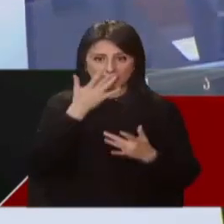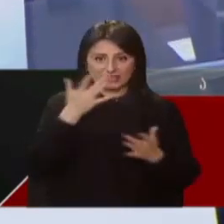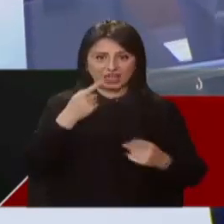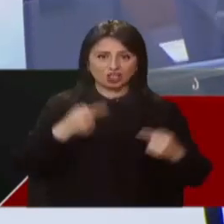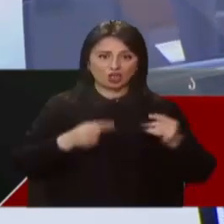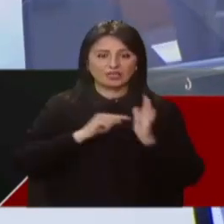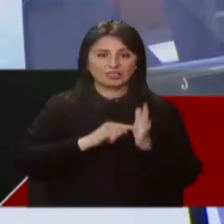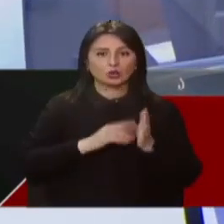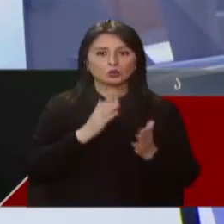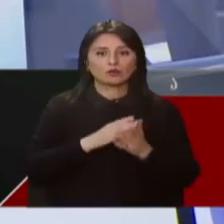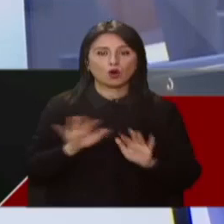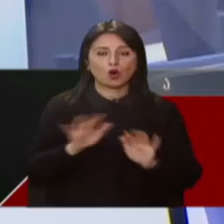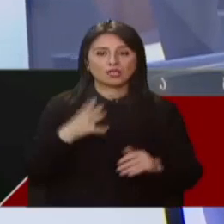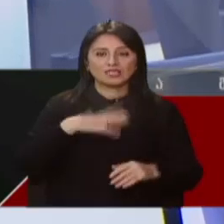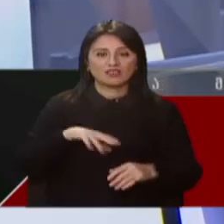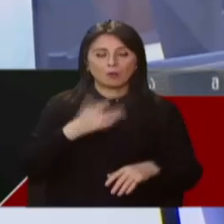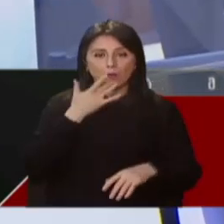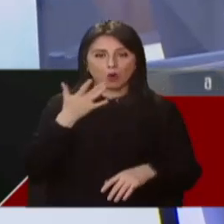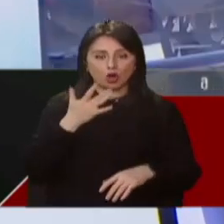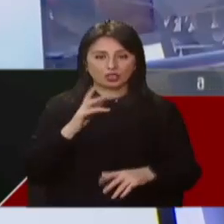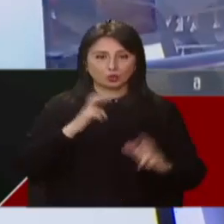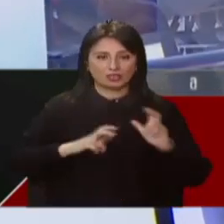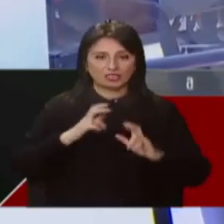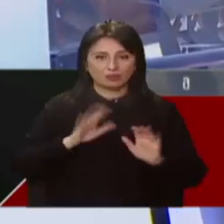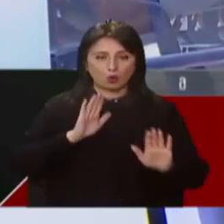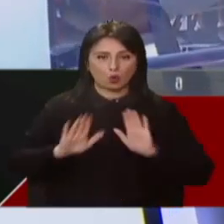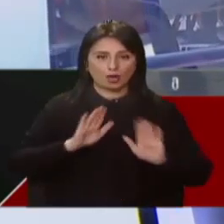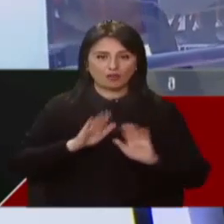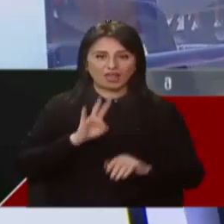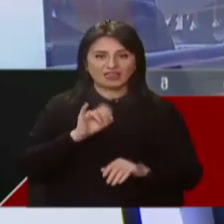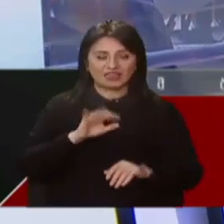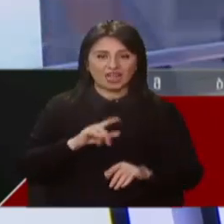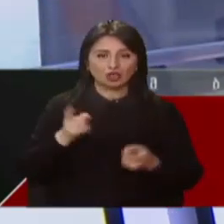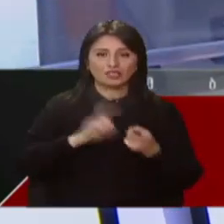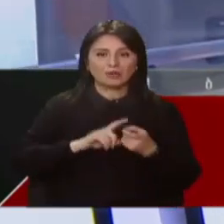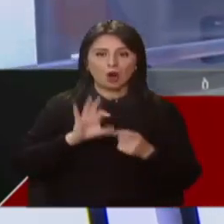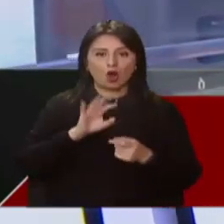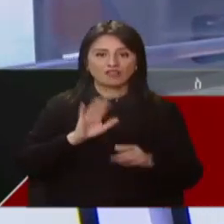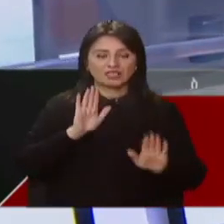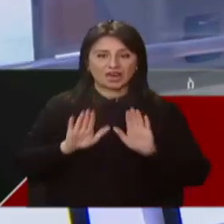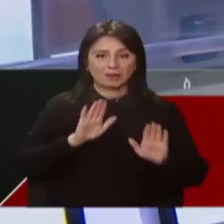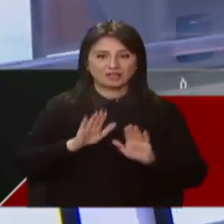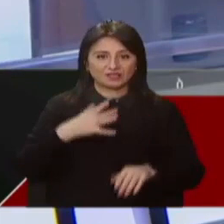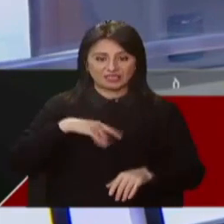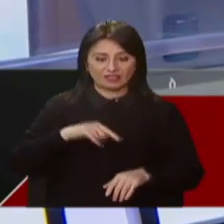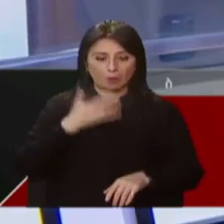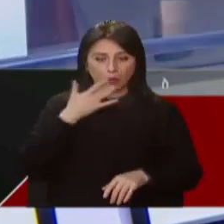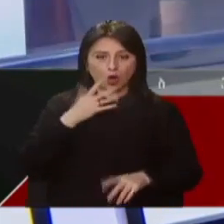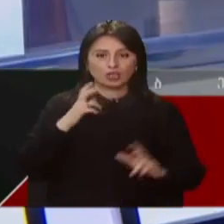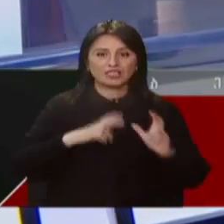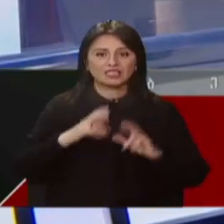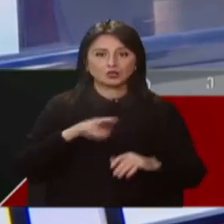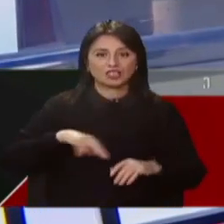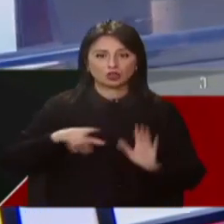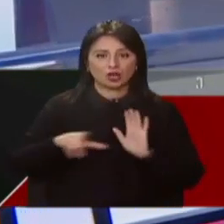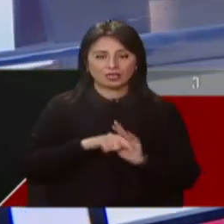დისკუსია მიმდინარეობს. ღონისძიება საქართველოს პოლიტიკის ინსტიტუტის მიერ ორგანიზებული და ნატოს სამეკავშირო ოფისის ხელმძღვანელმა საქართველოს პოლიტიკის ინსტიტუტის